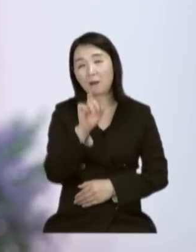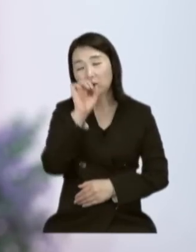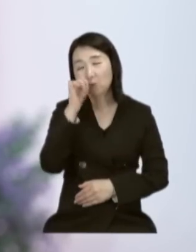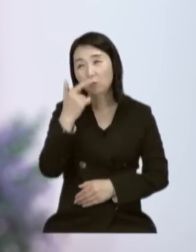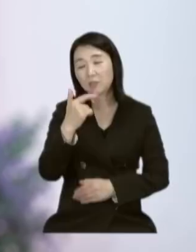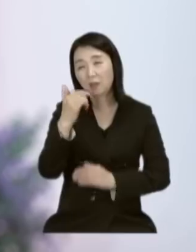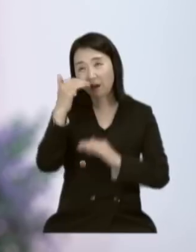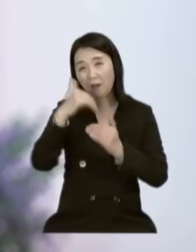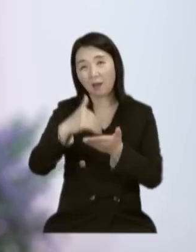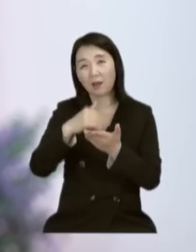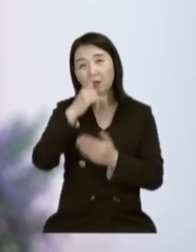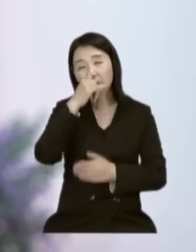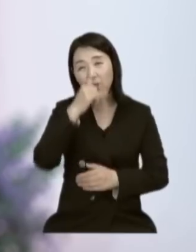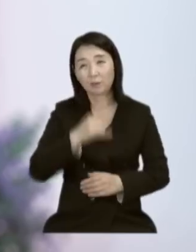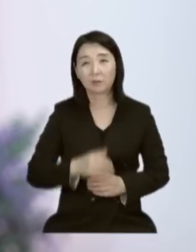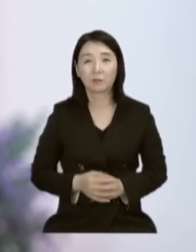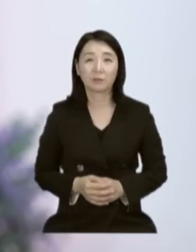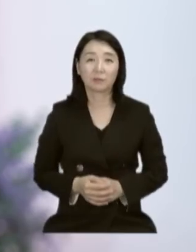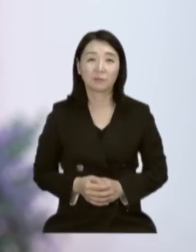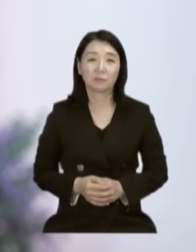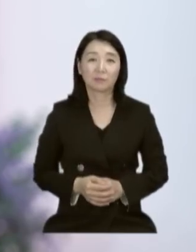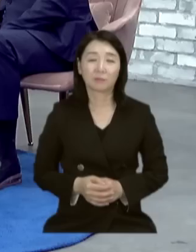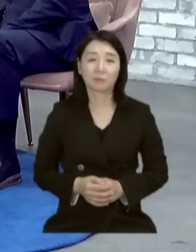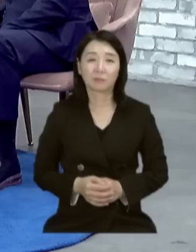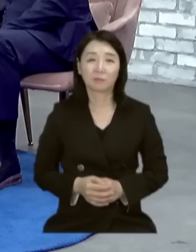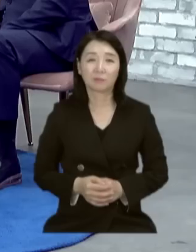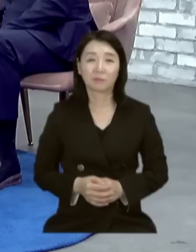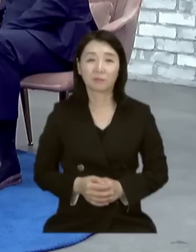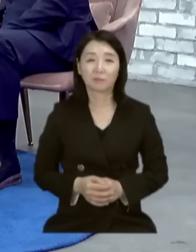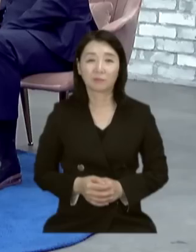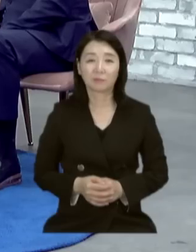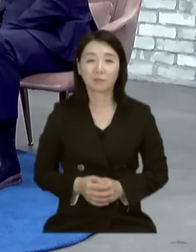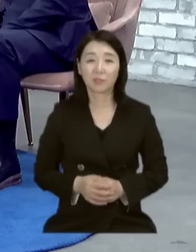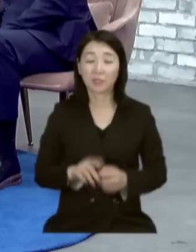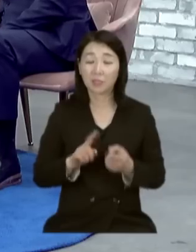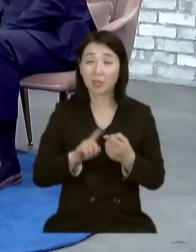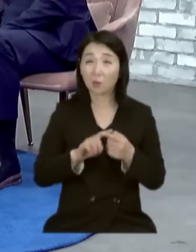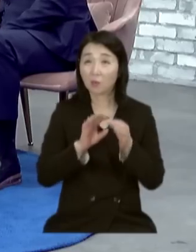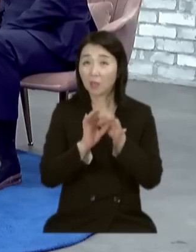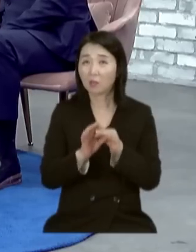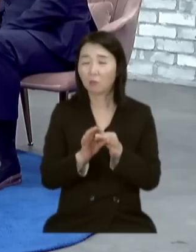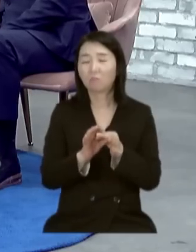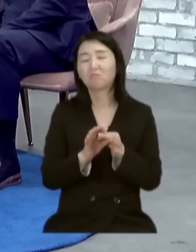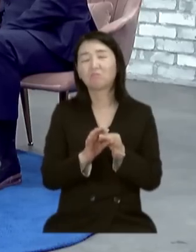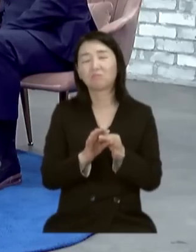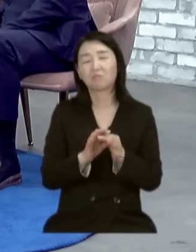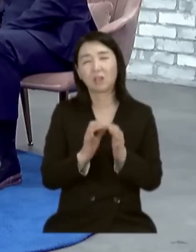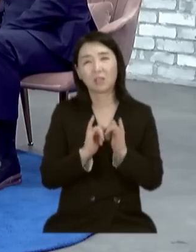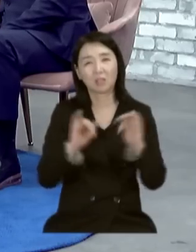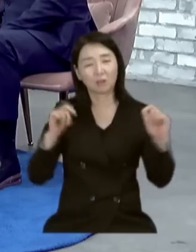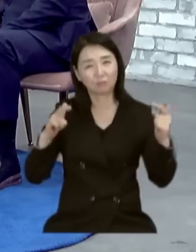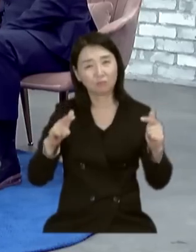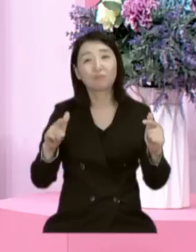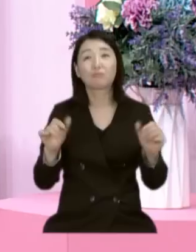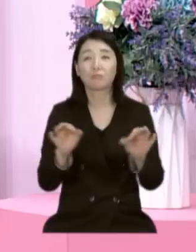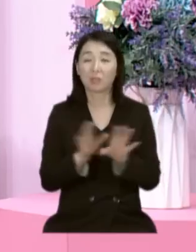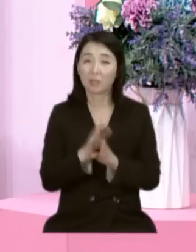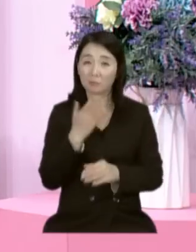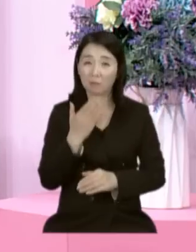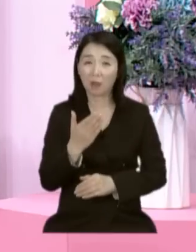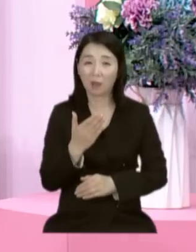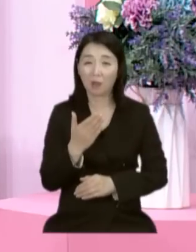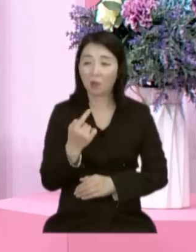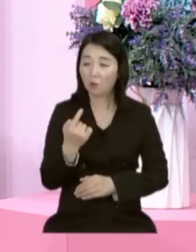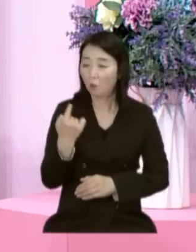예언도 내놓는 사람도 없잖아 있더라고요. 네. 이대로 계속 가면 그렇게 된대요. 예, 그렇게 될 것 같습니다. 지금 뭐 엊그저께 뭐